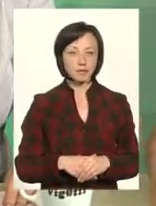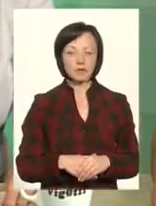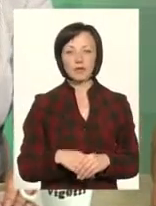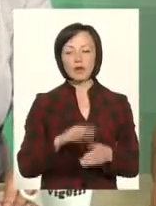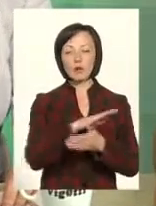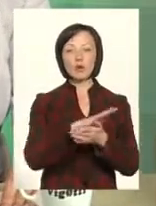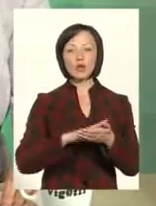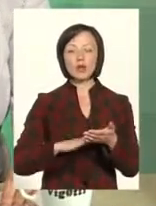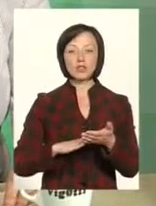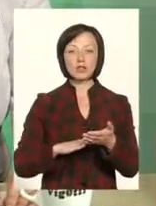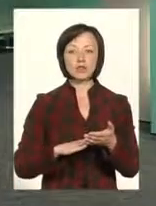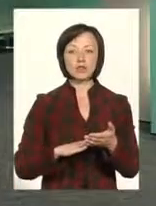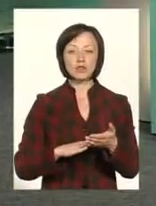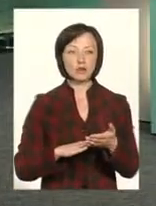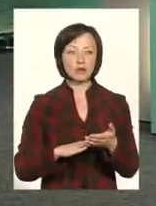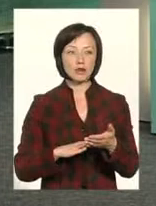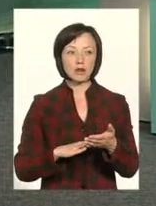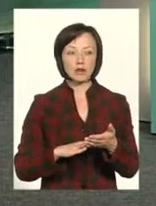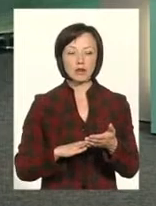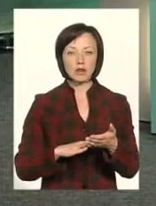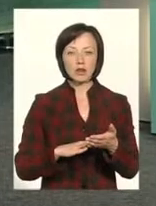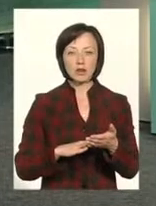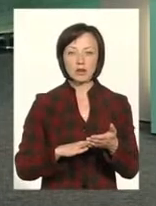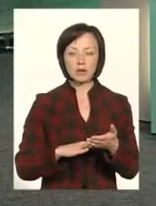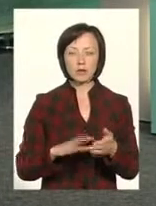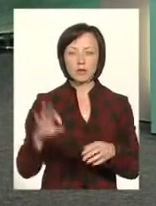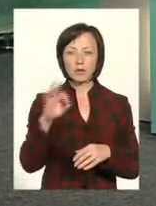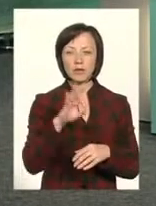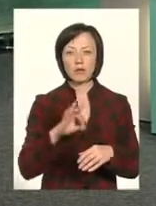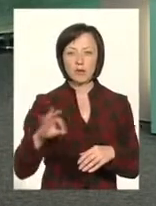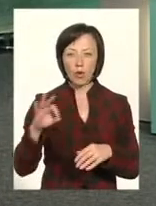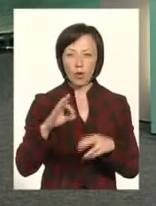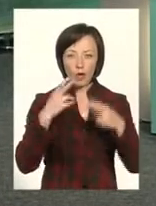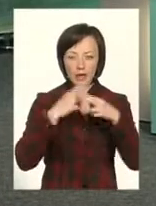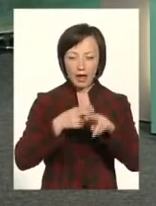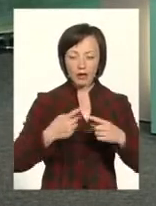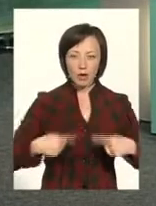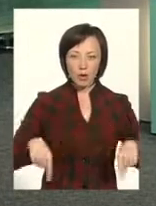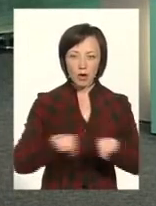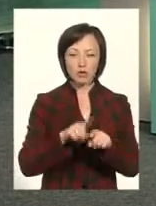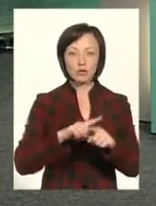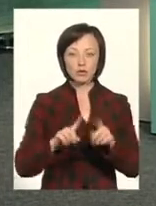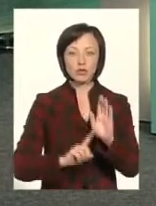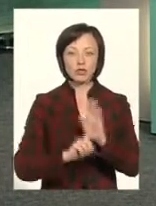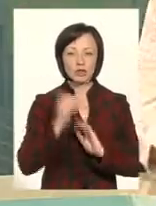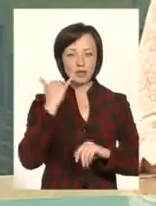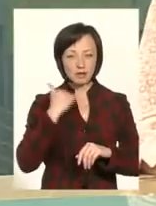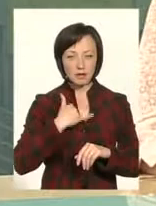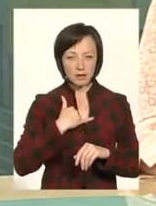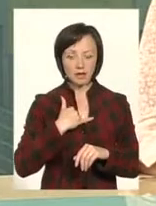про подальший рух і кроки, і, власне, про ті технопарки згодом, спочатку